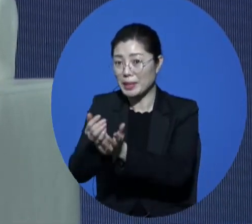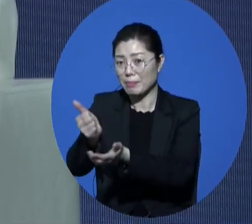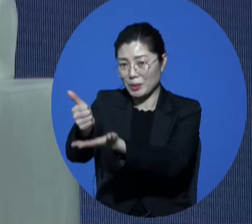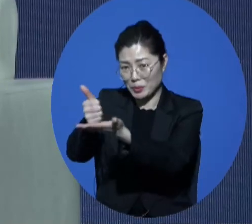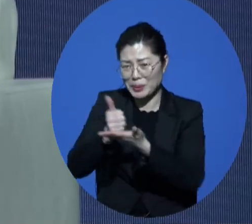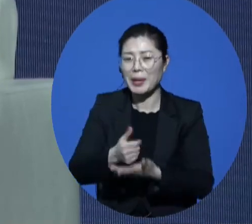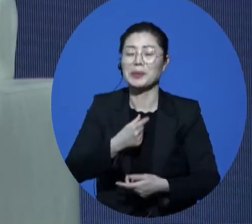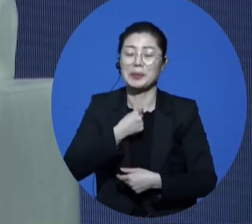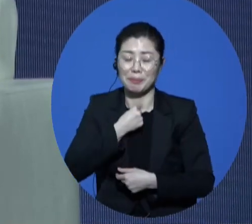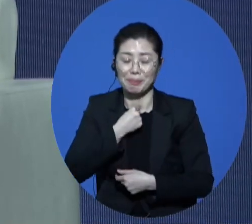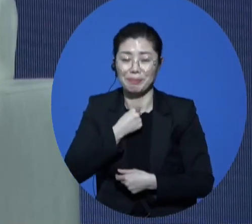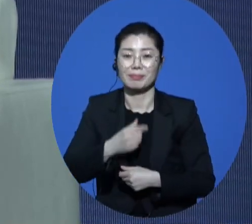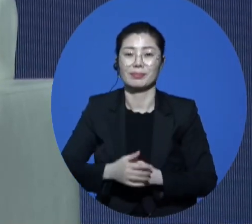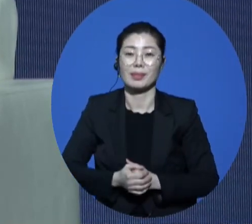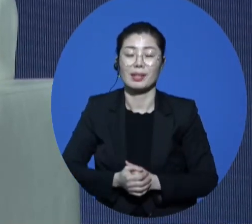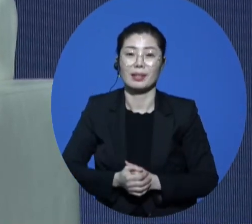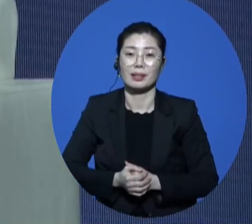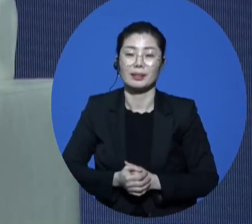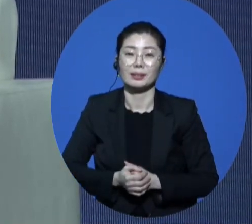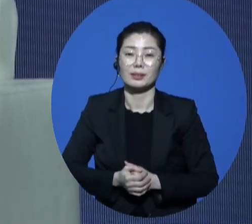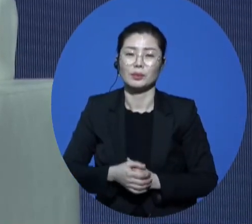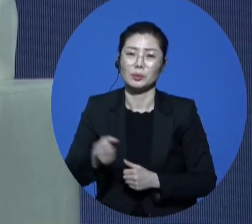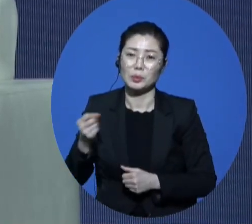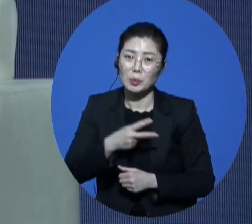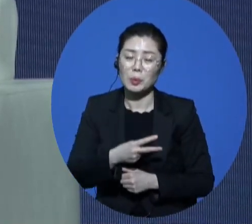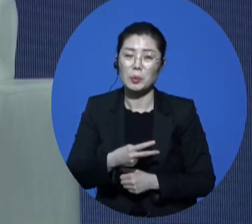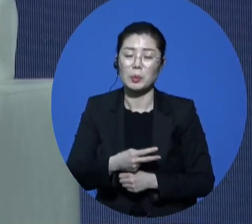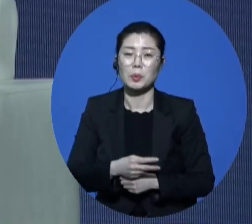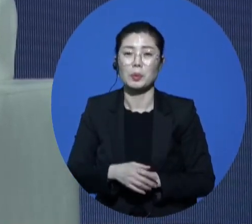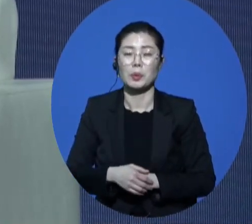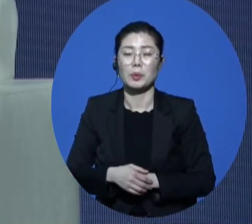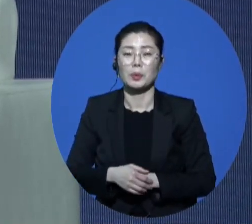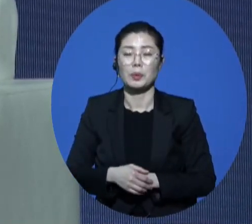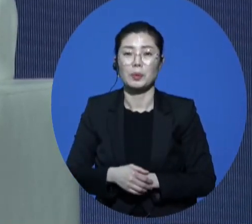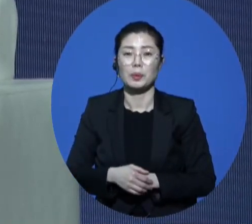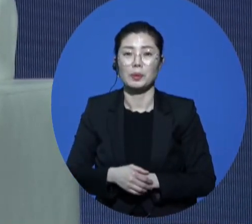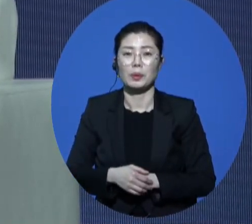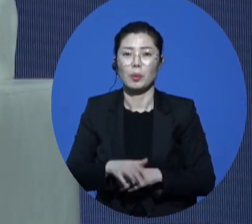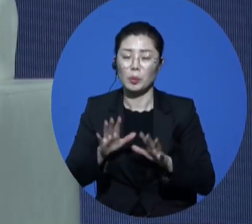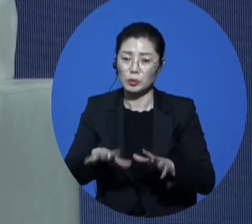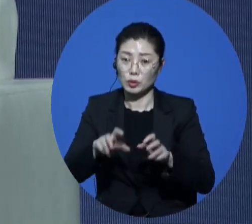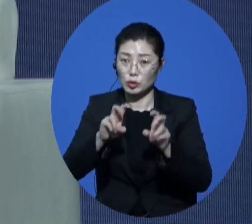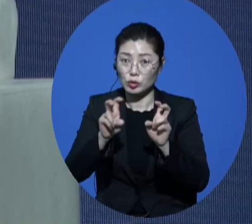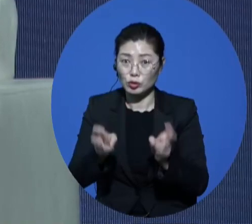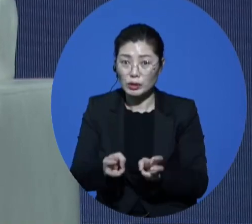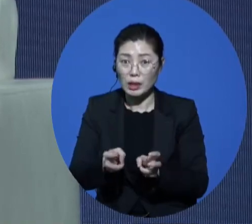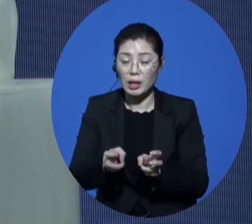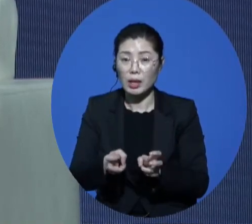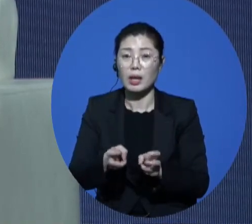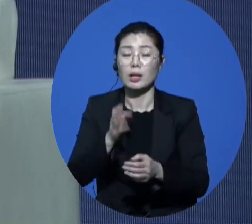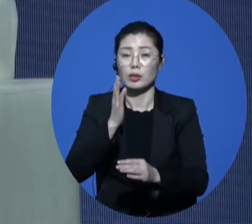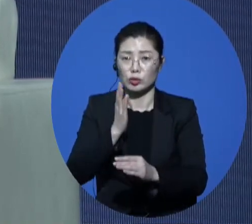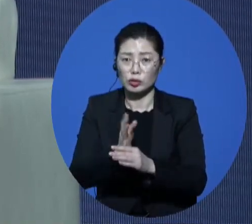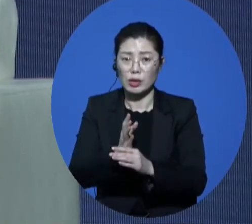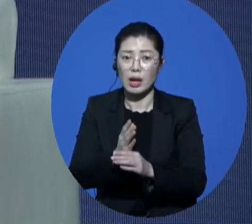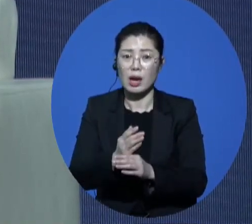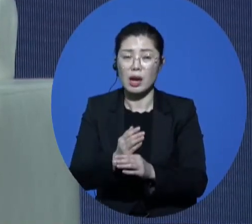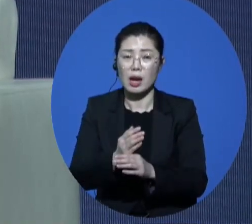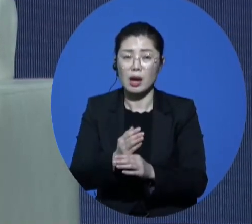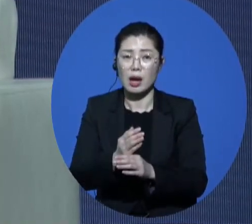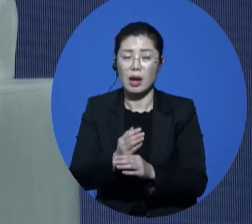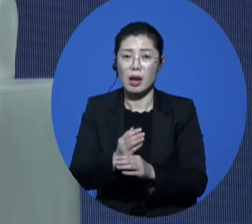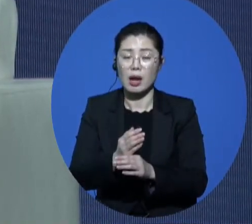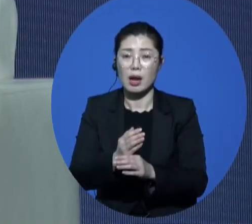또 내밀고 싶습니다. 그리고 아까 말씀을 못 드렸는데 특히 오늘 주제 중에서 자주 언급됐던 예방적